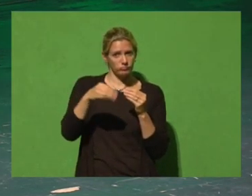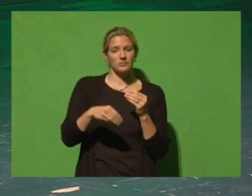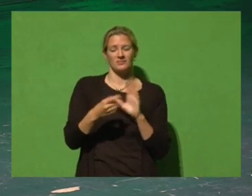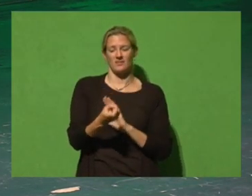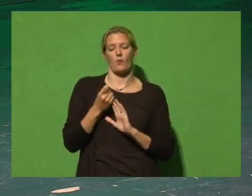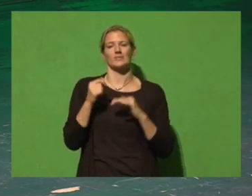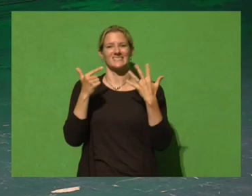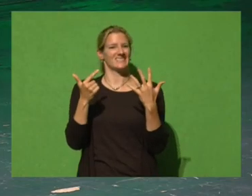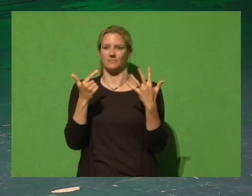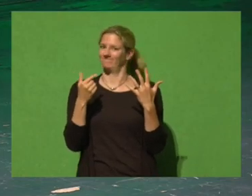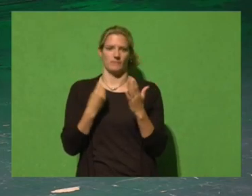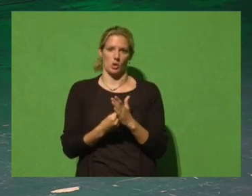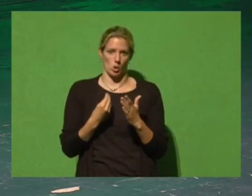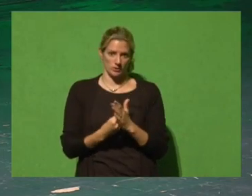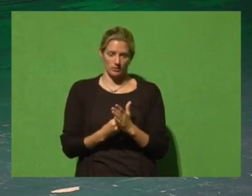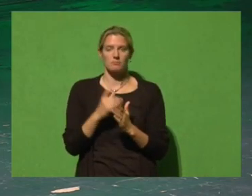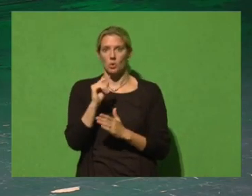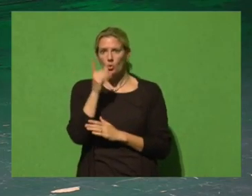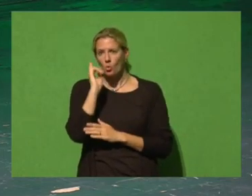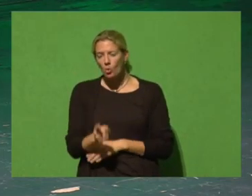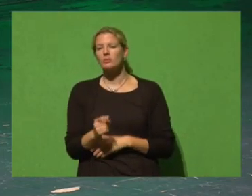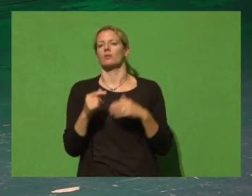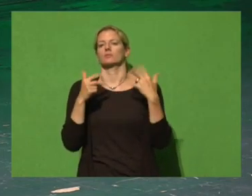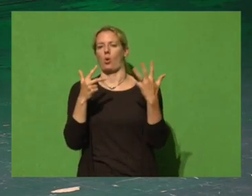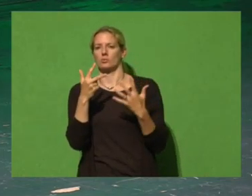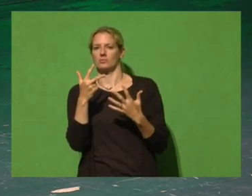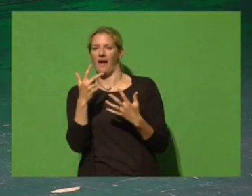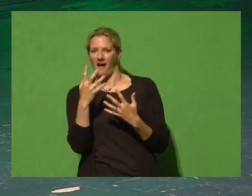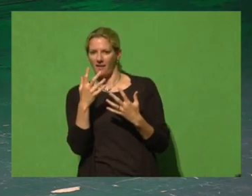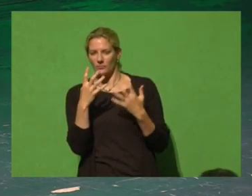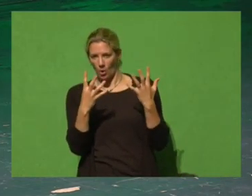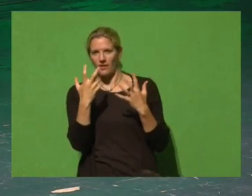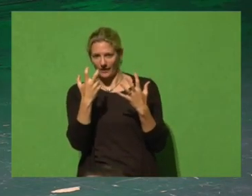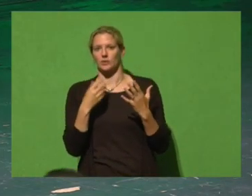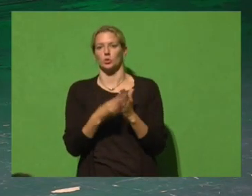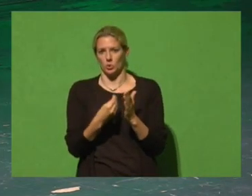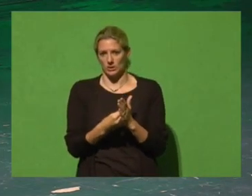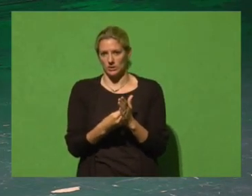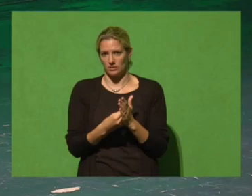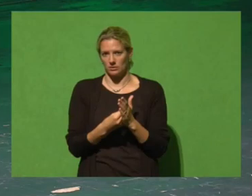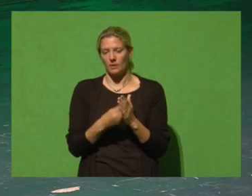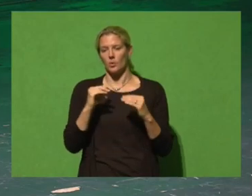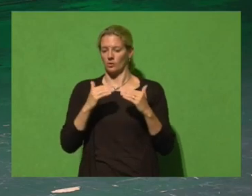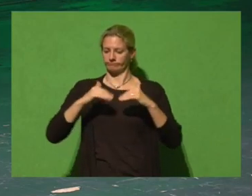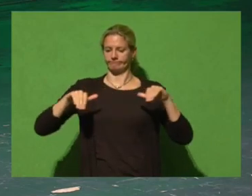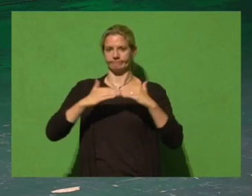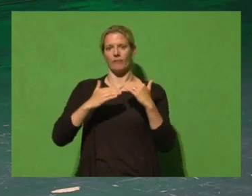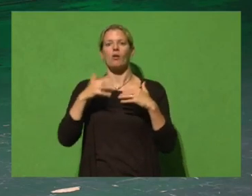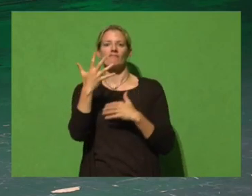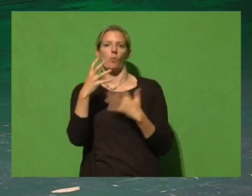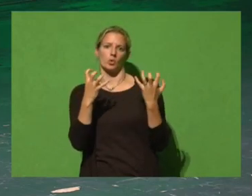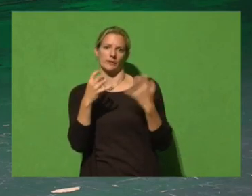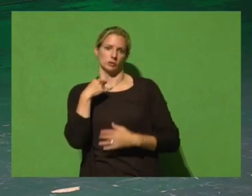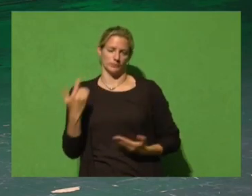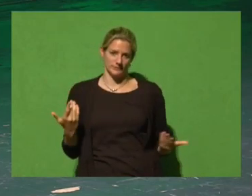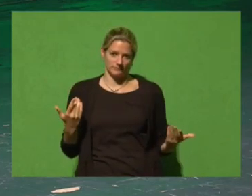sind 189 gültig gewesen. Das Quorum liegt dann bei 95 Stimmen. Es gab keine Nein-Stimme für